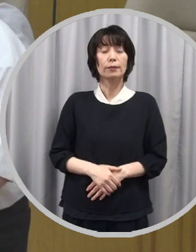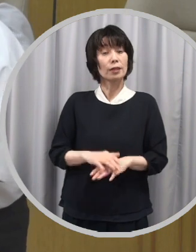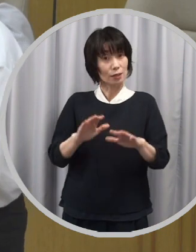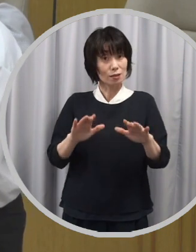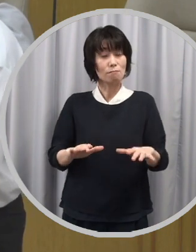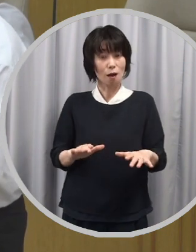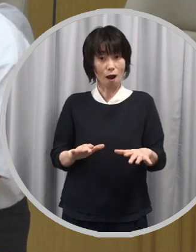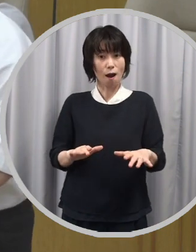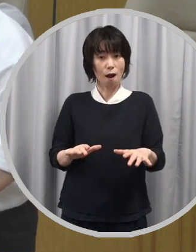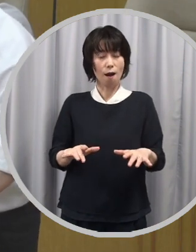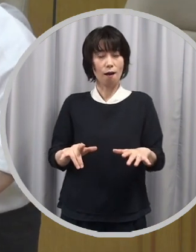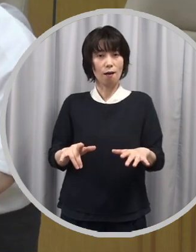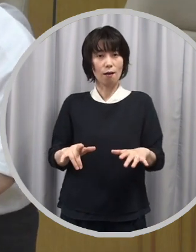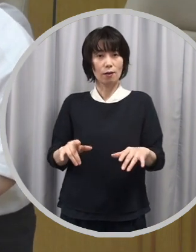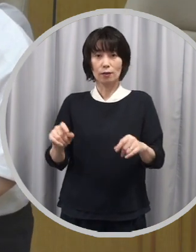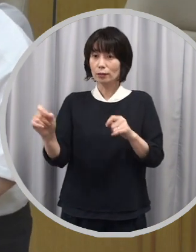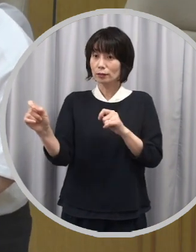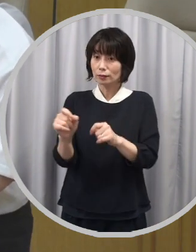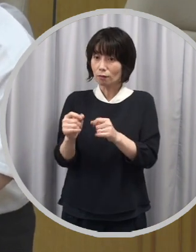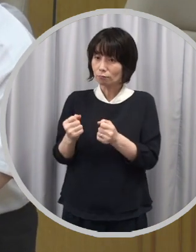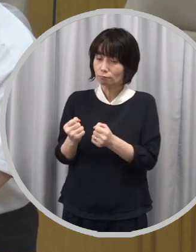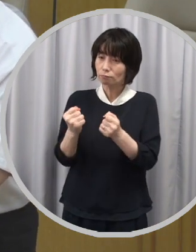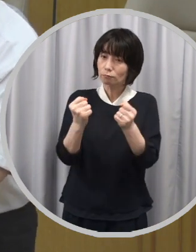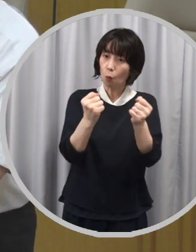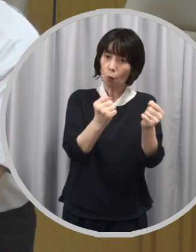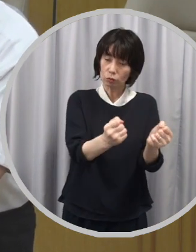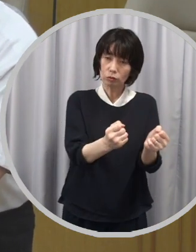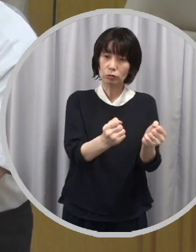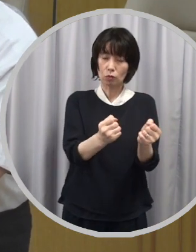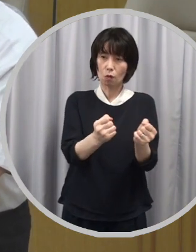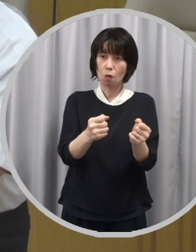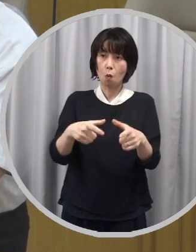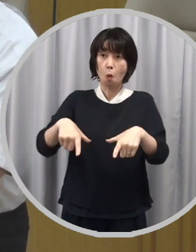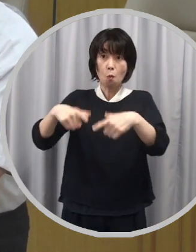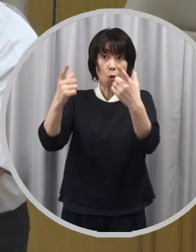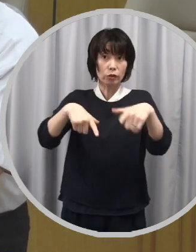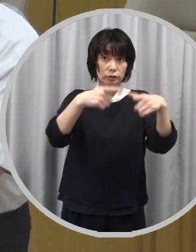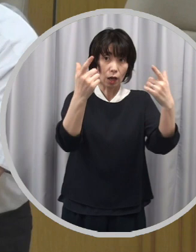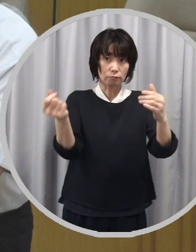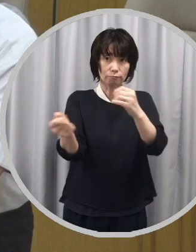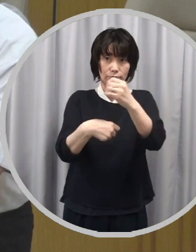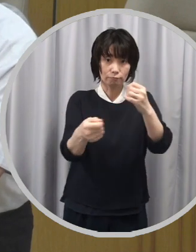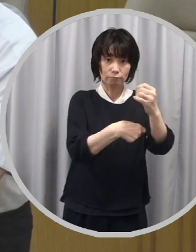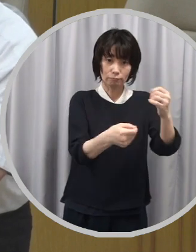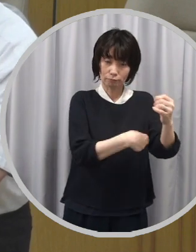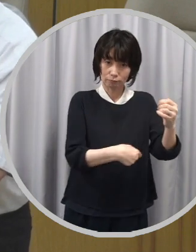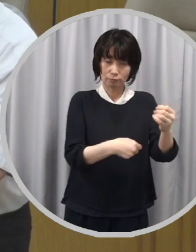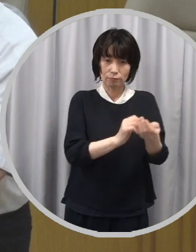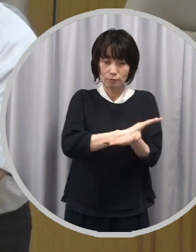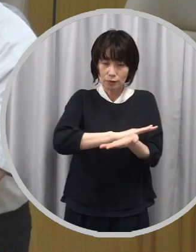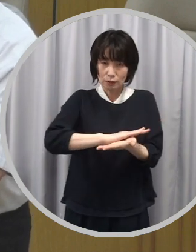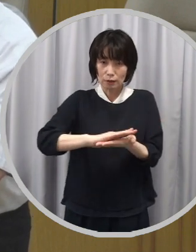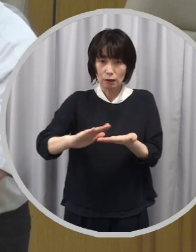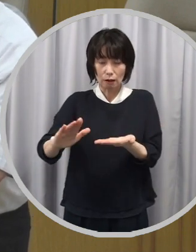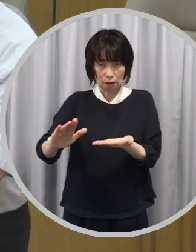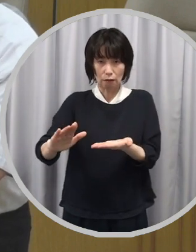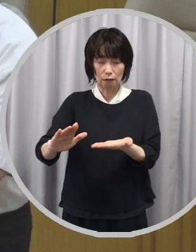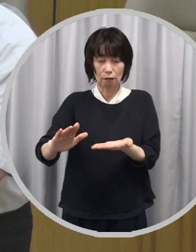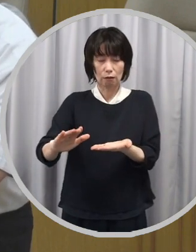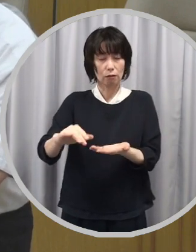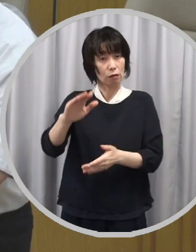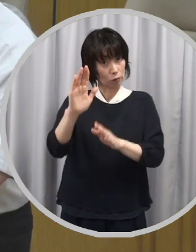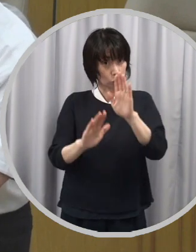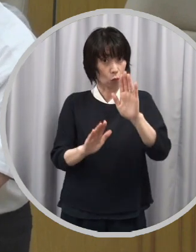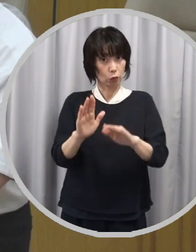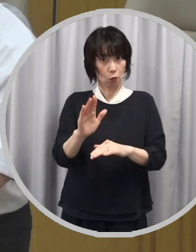今近くを通りますと、木材の伐採も終わりまして、整地に、整いつつ